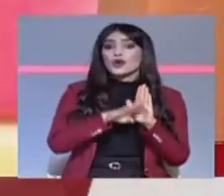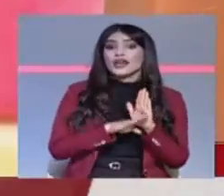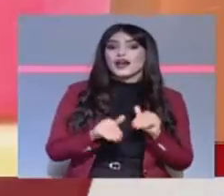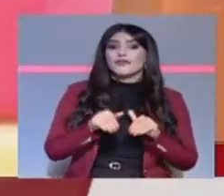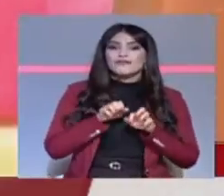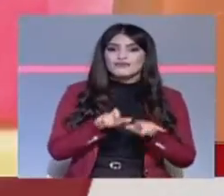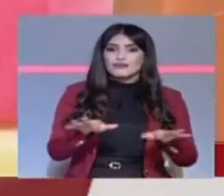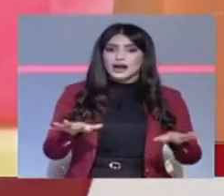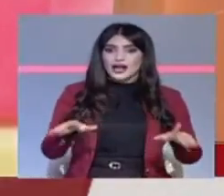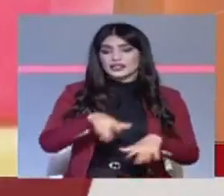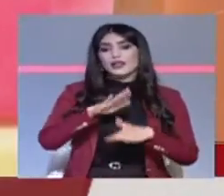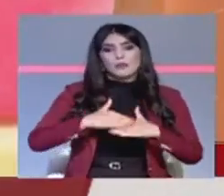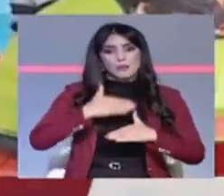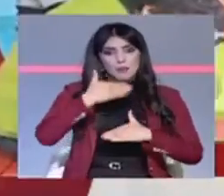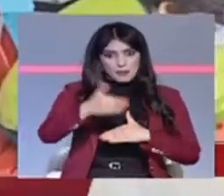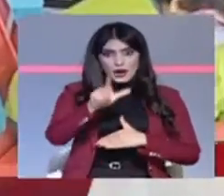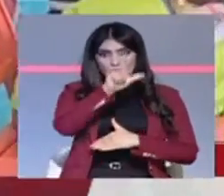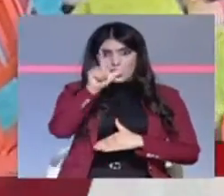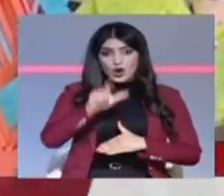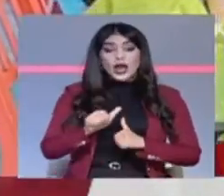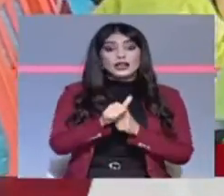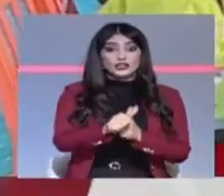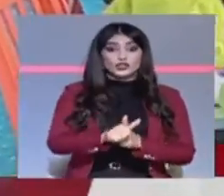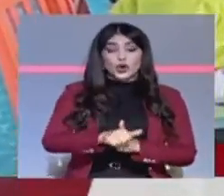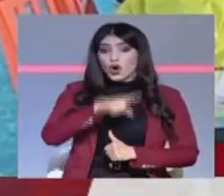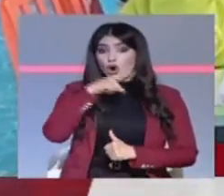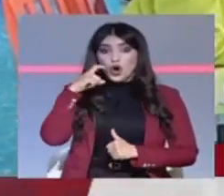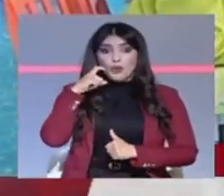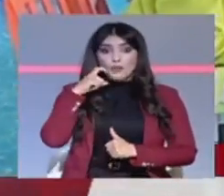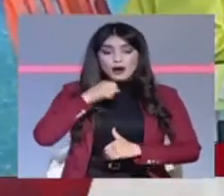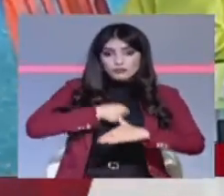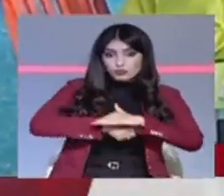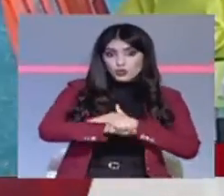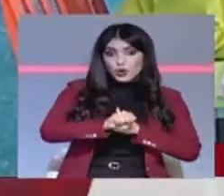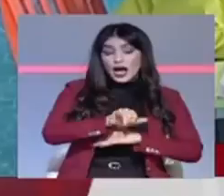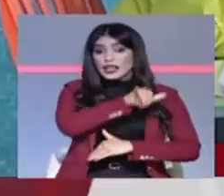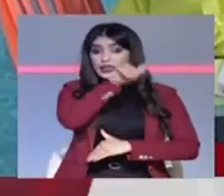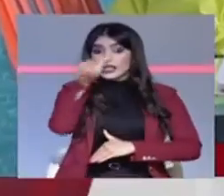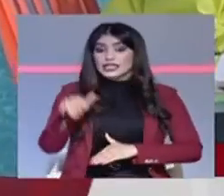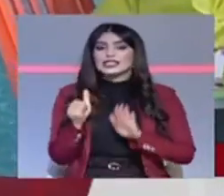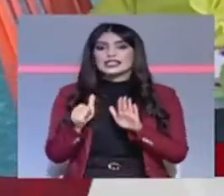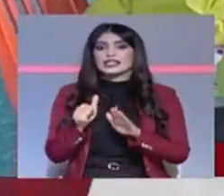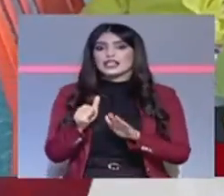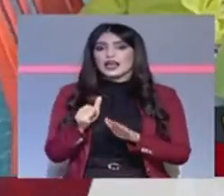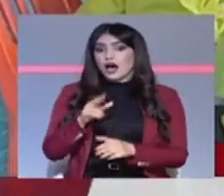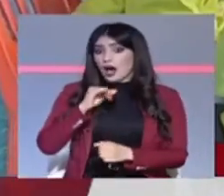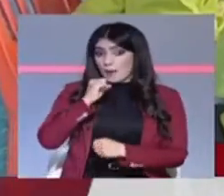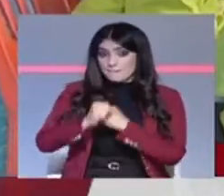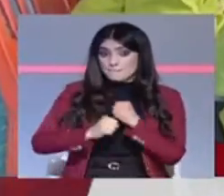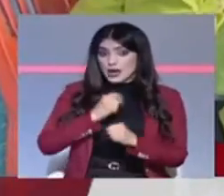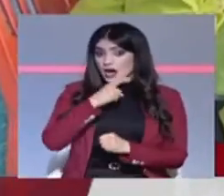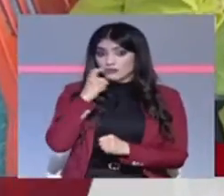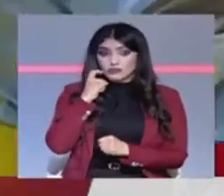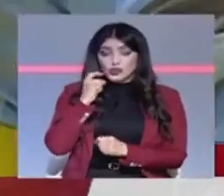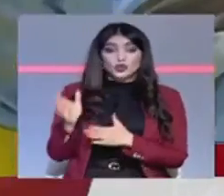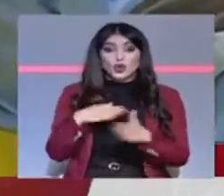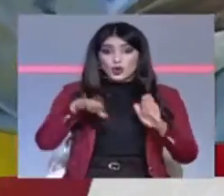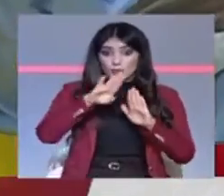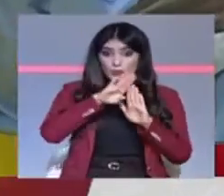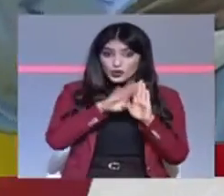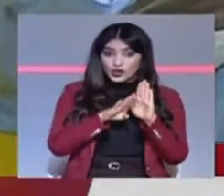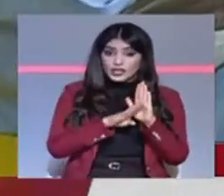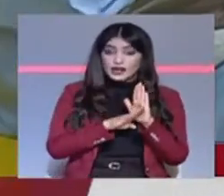البلاد ويشمل البرنامج الاطفال من مرحله ما قبل الولاده الى عمر الست سنوات وهو برنامج تم استلهامه